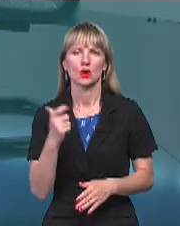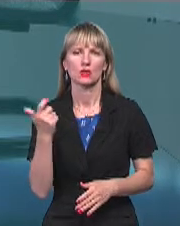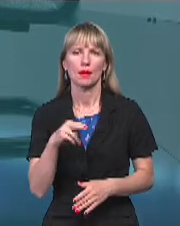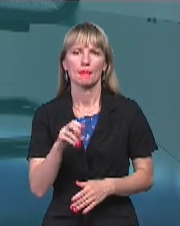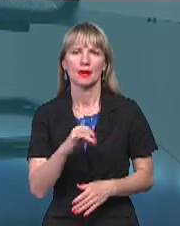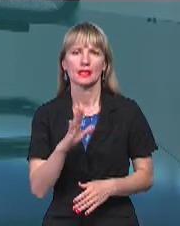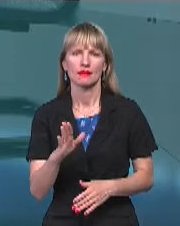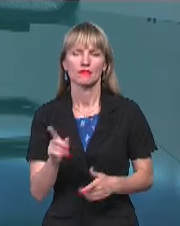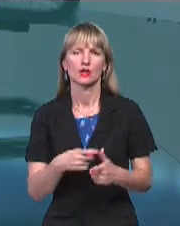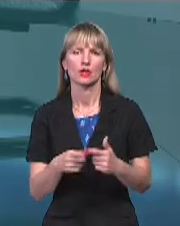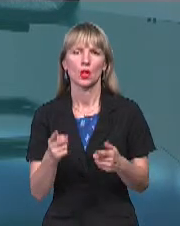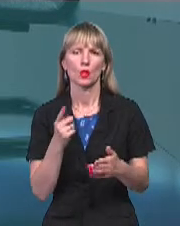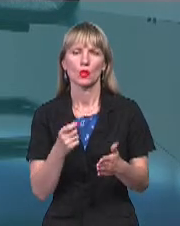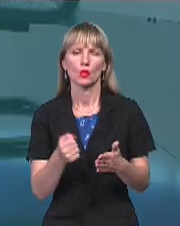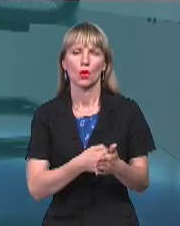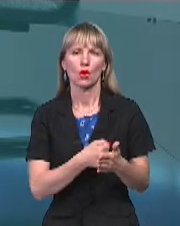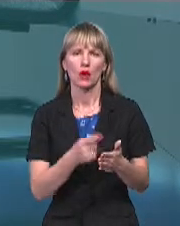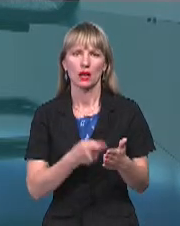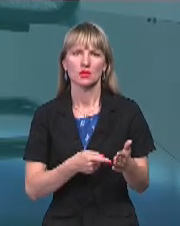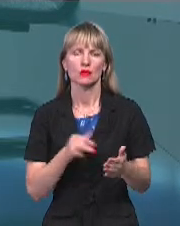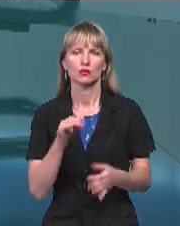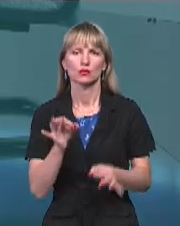паїв або доводити у судовому порядку.